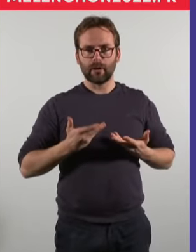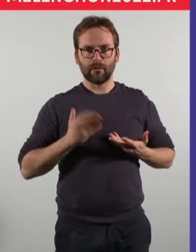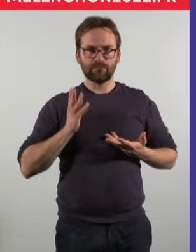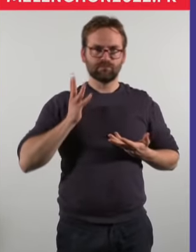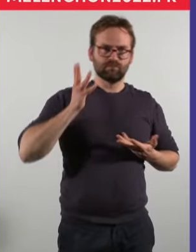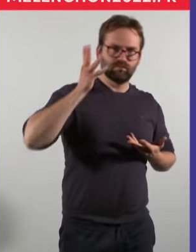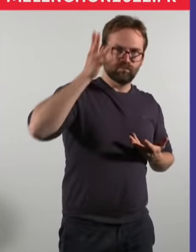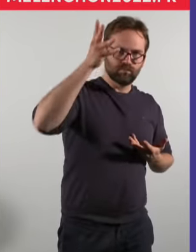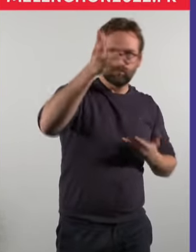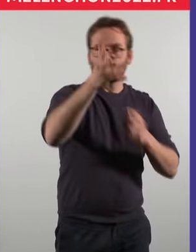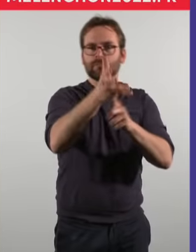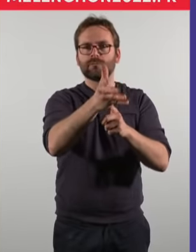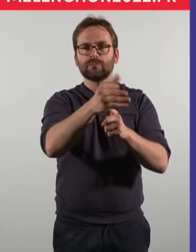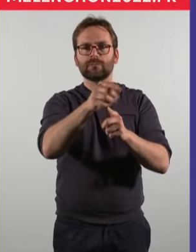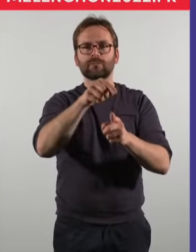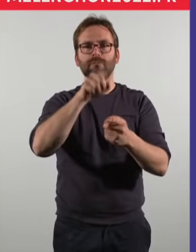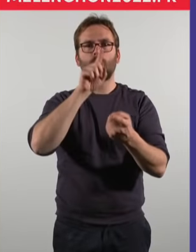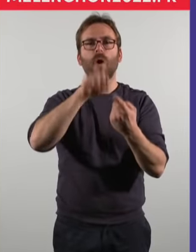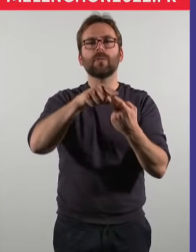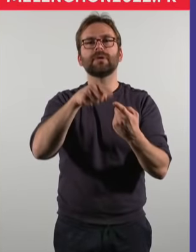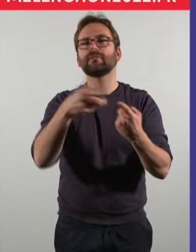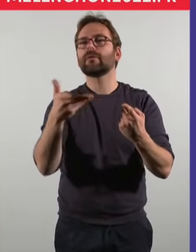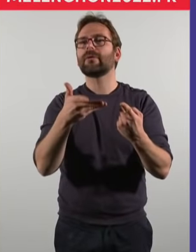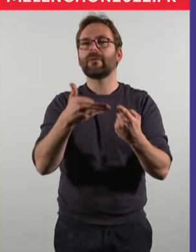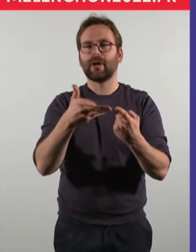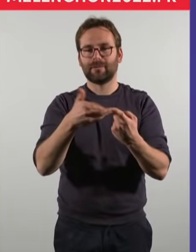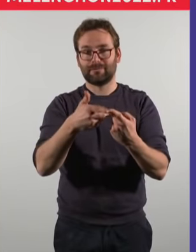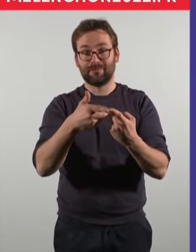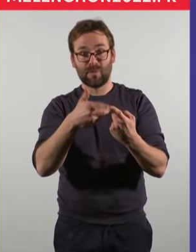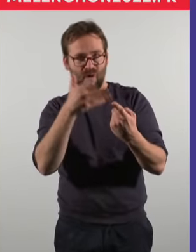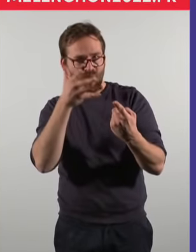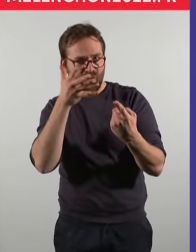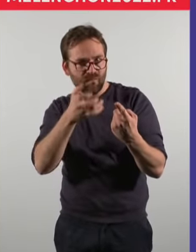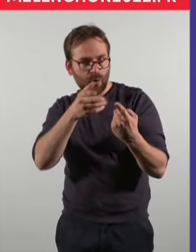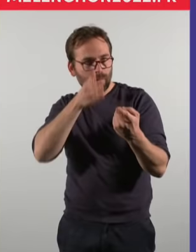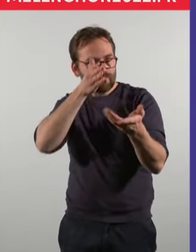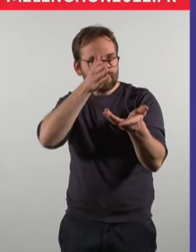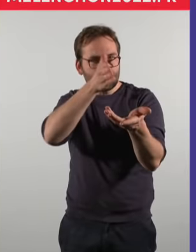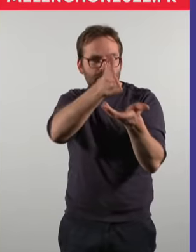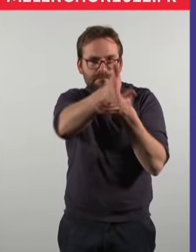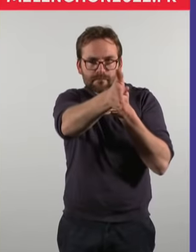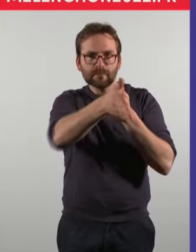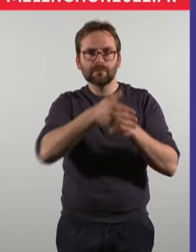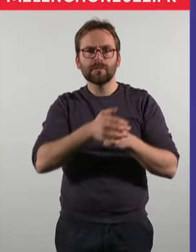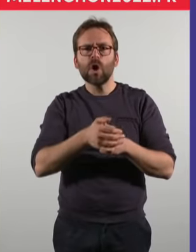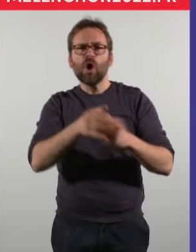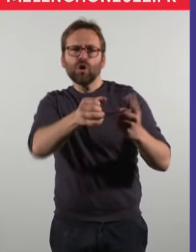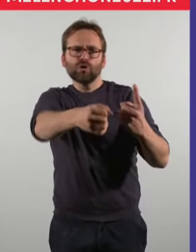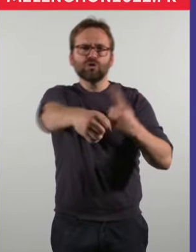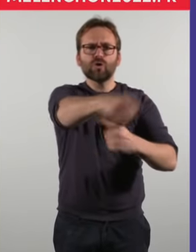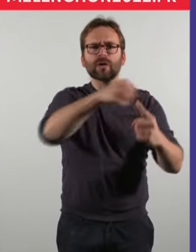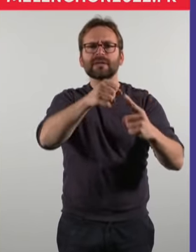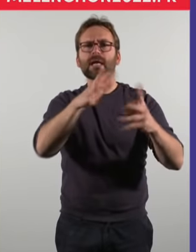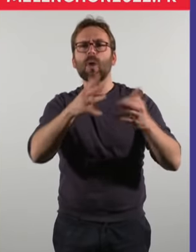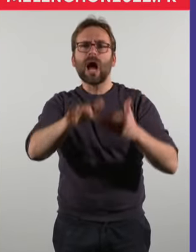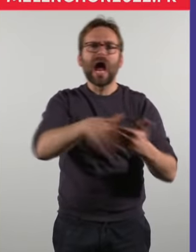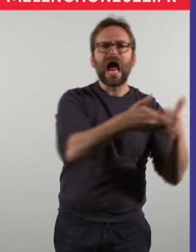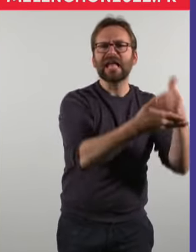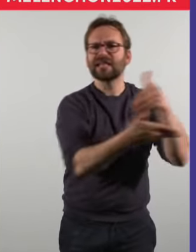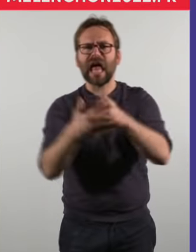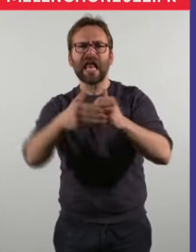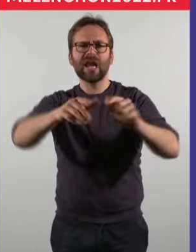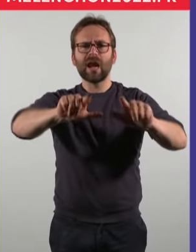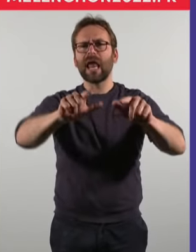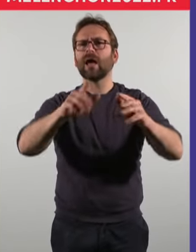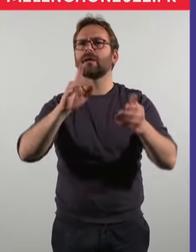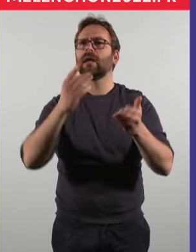vivons vers celle vers laquelle nous voulons nous diriger, la société de l'entraide dont